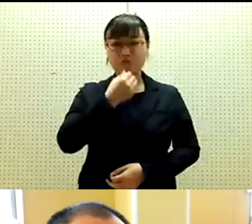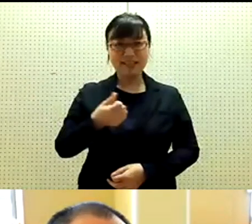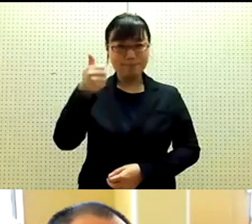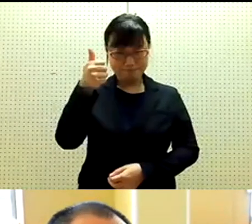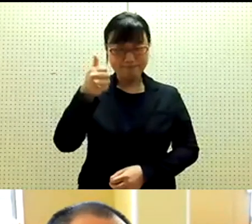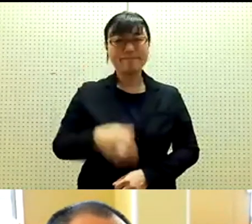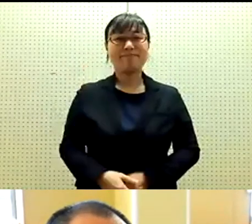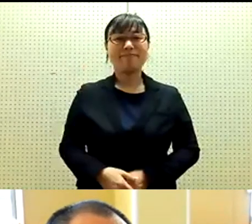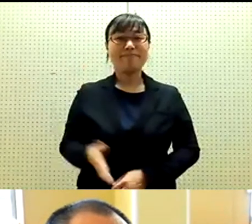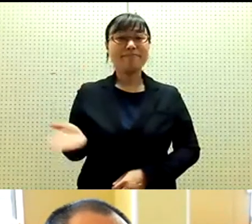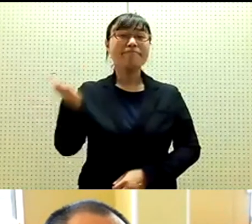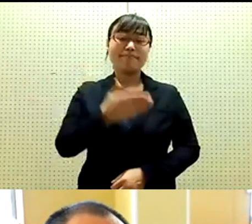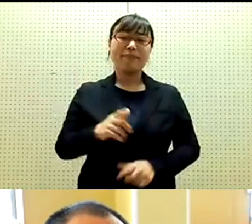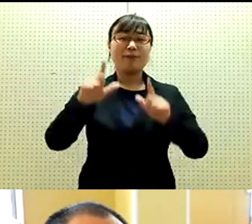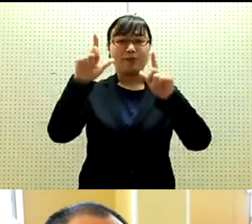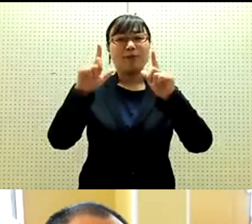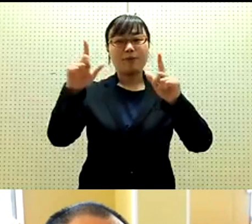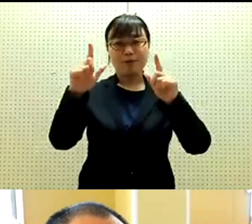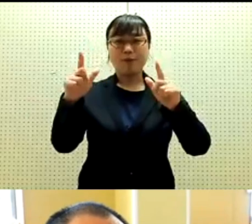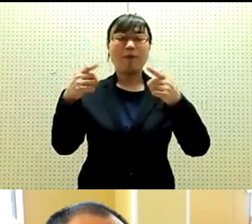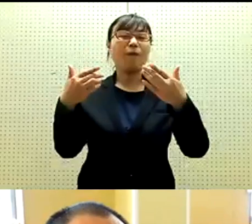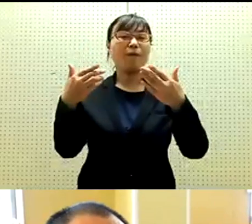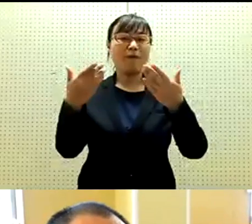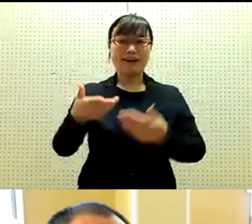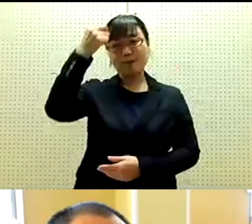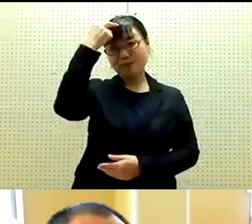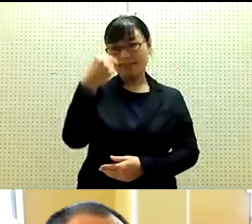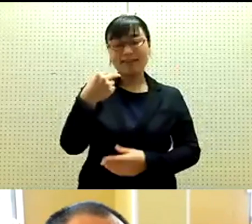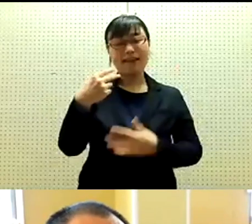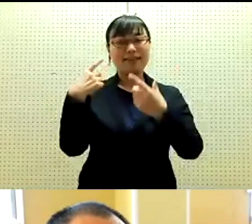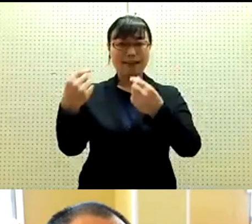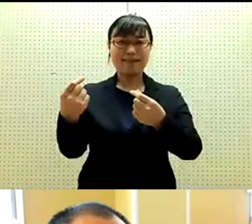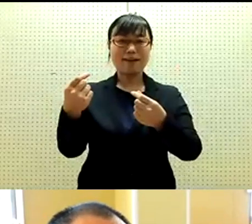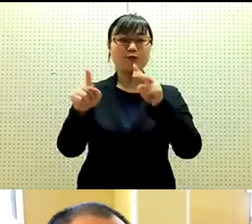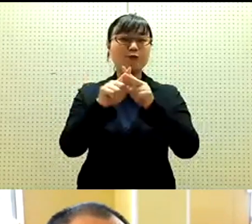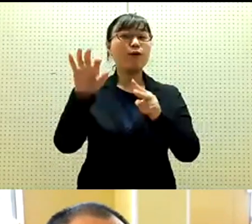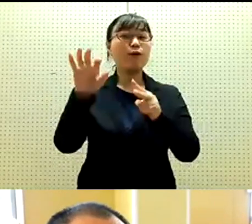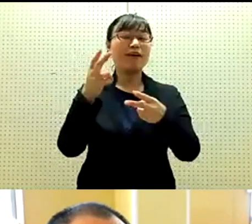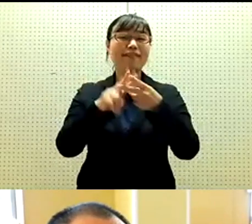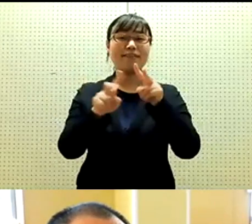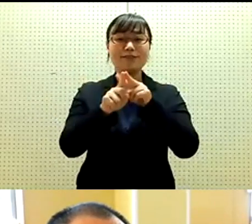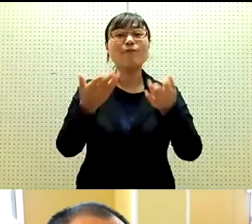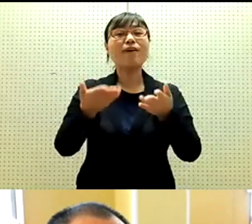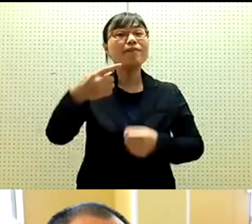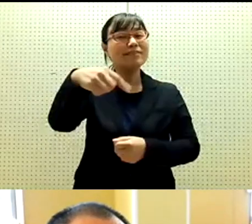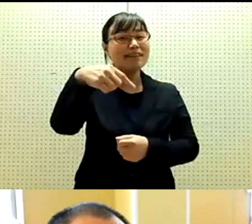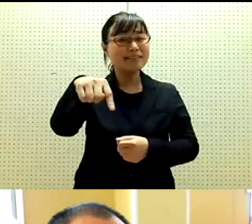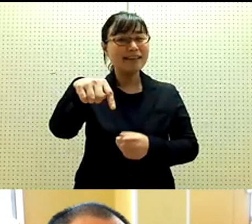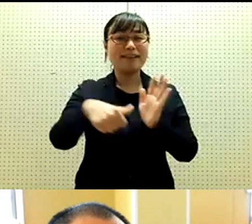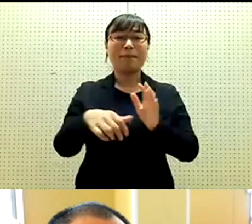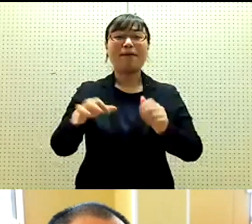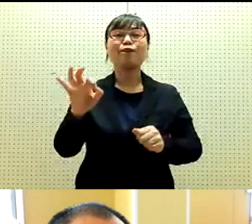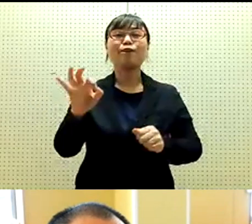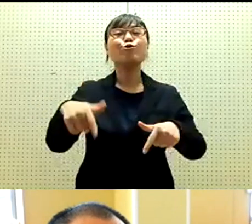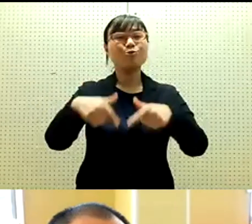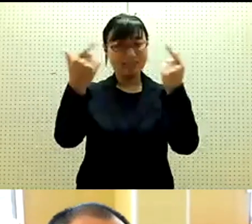東京学芸大学附属小金井小学校教諭の鈴木秀樹